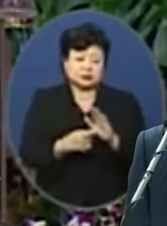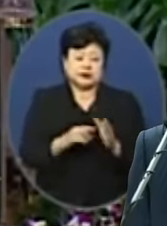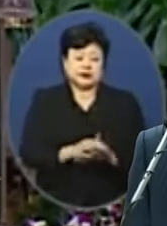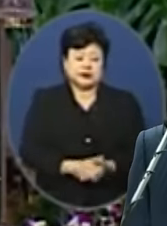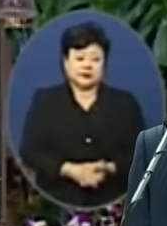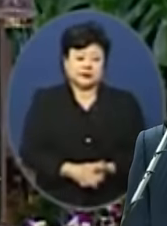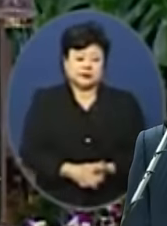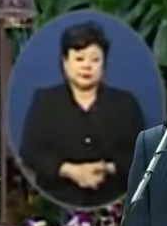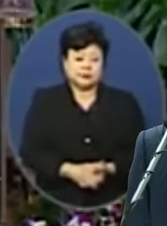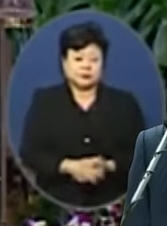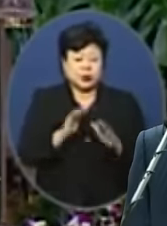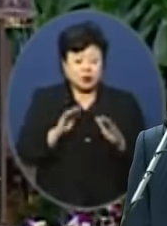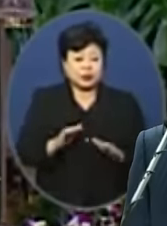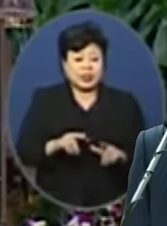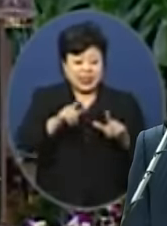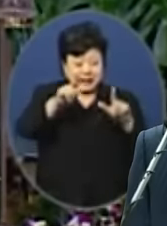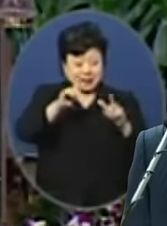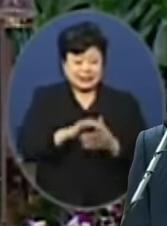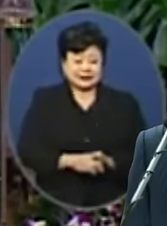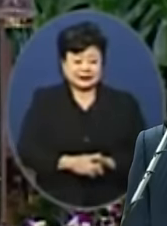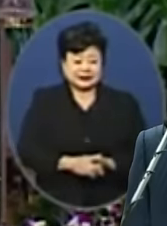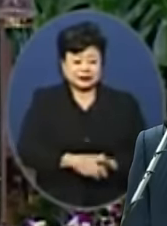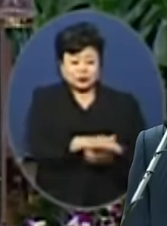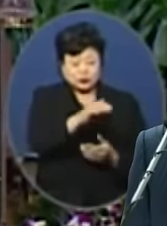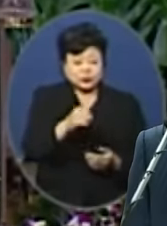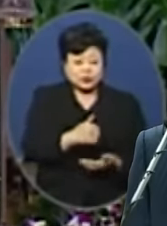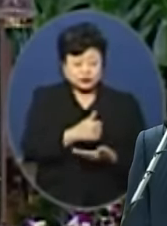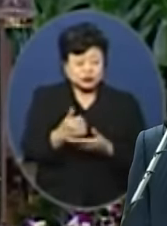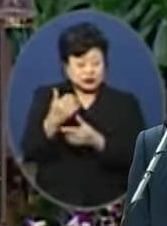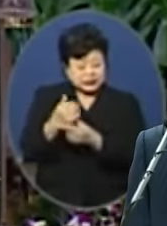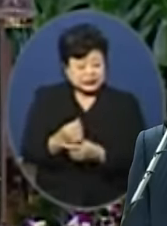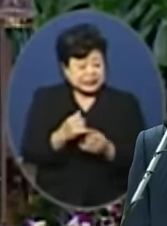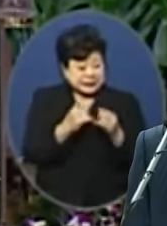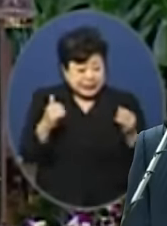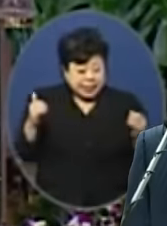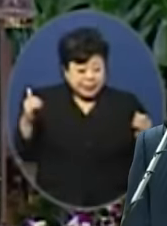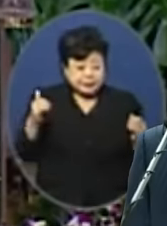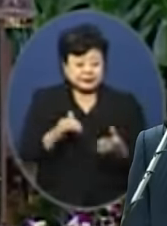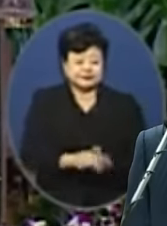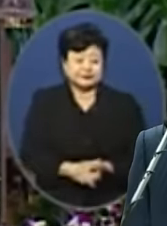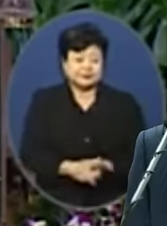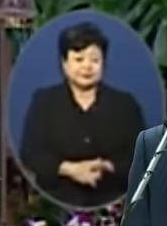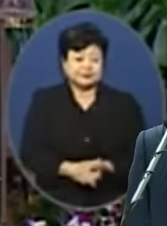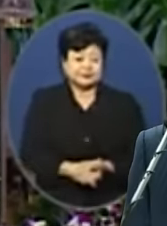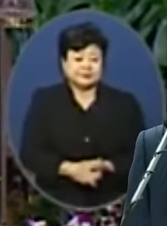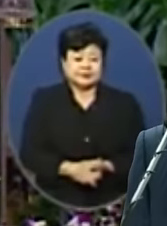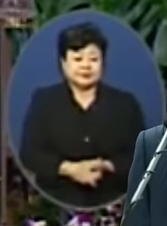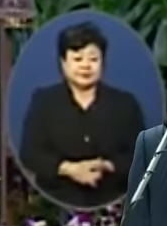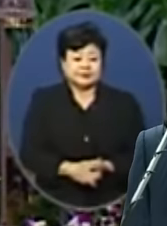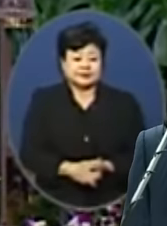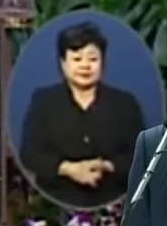것입니다. 오늘날 우리 주를 의지하는 사람은